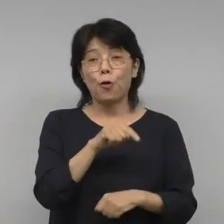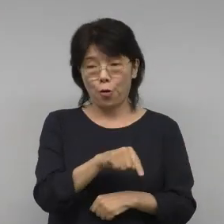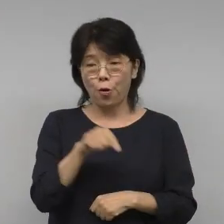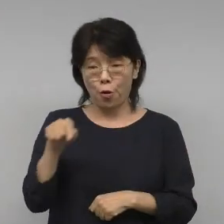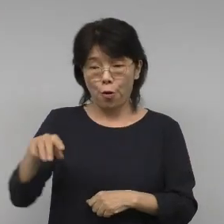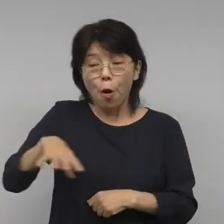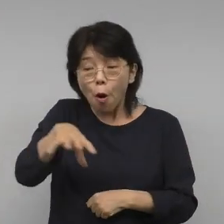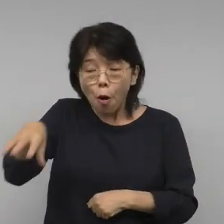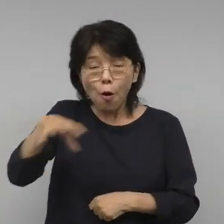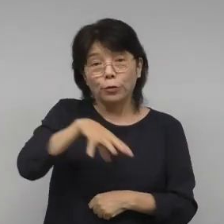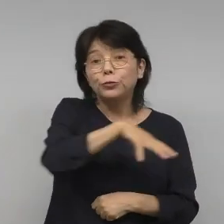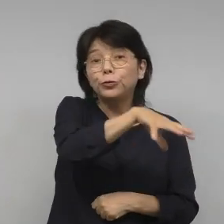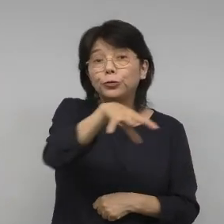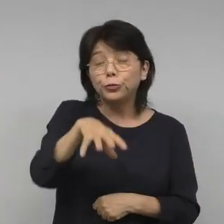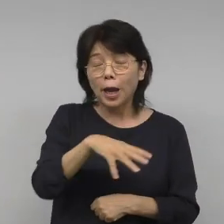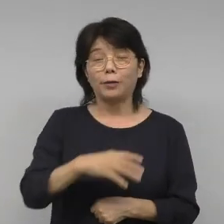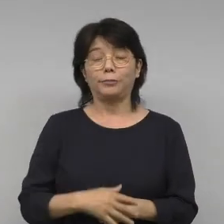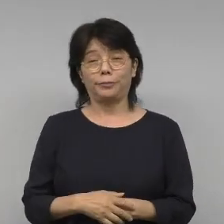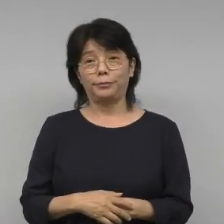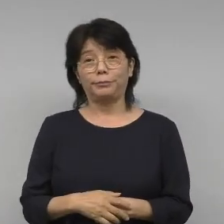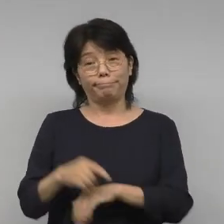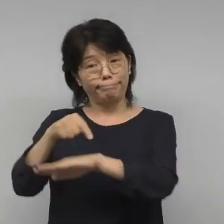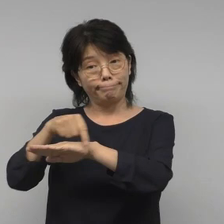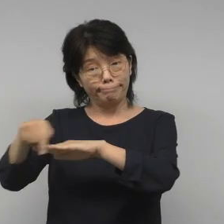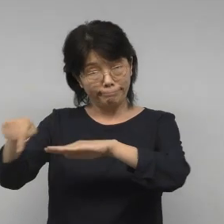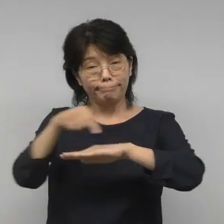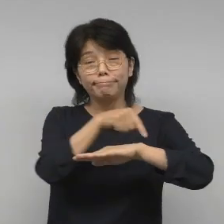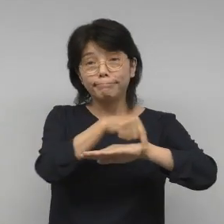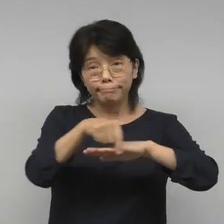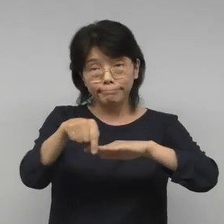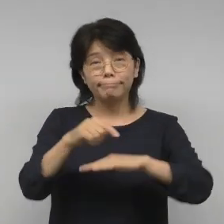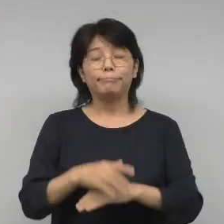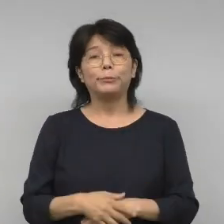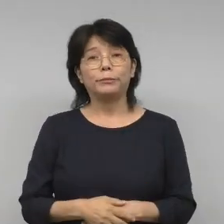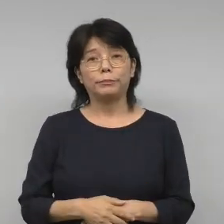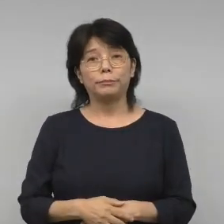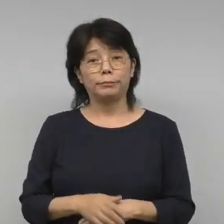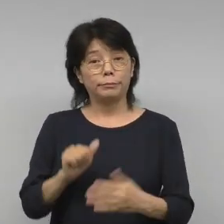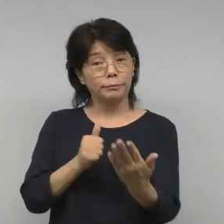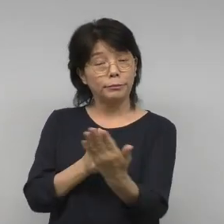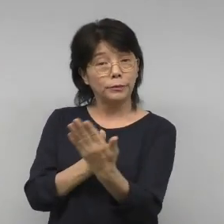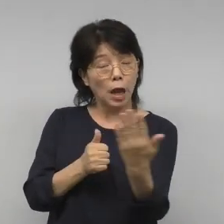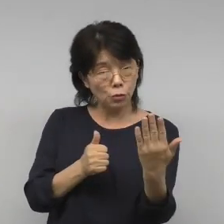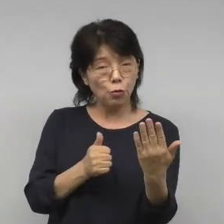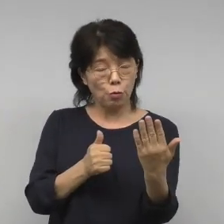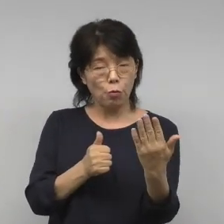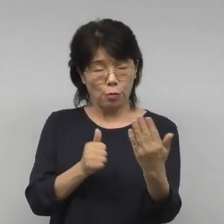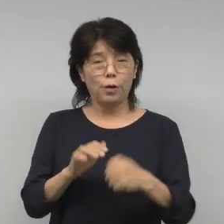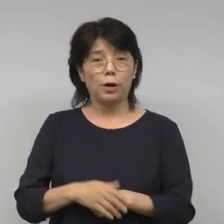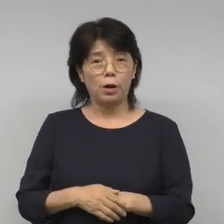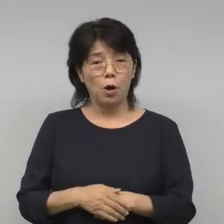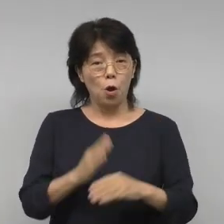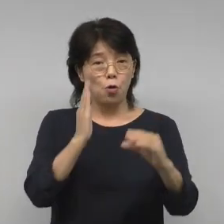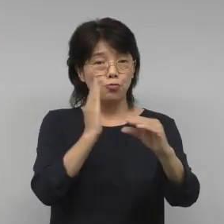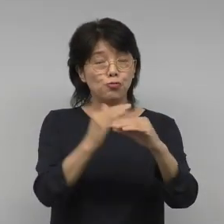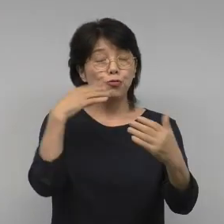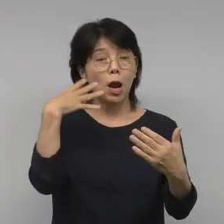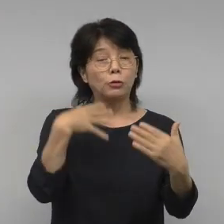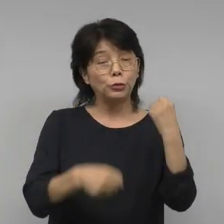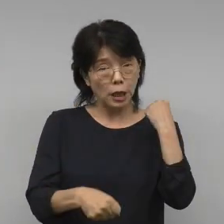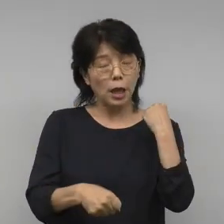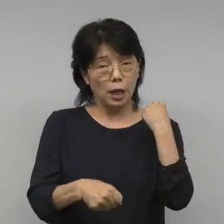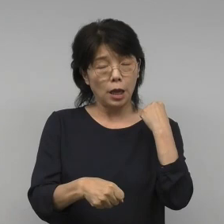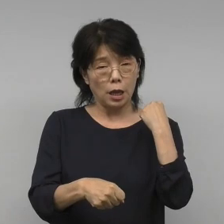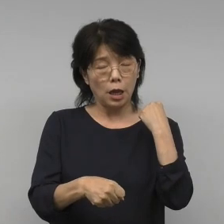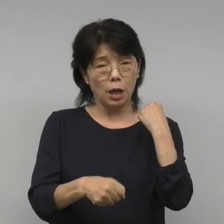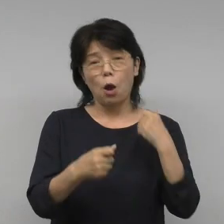辺ということになりますけれども、予定しているところであります。対象については、まあ、地域クラブ中学生が対象のク